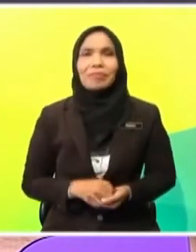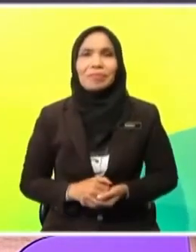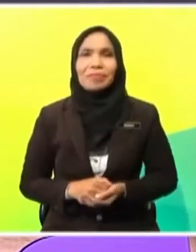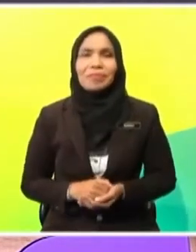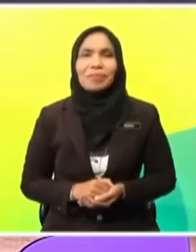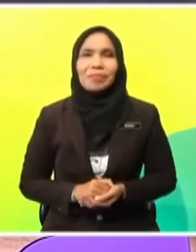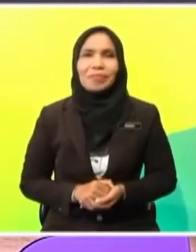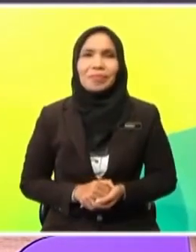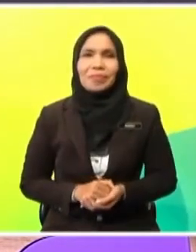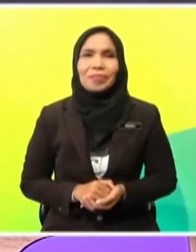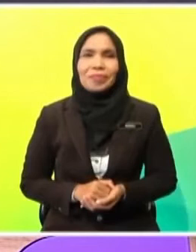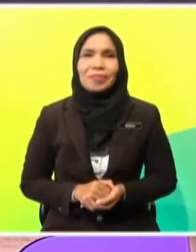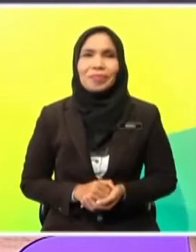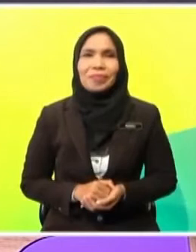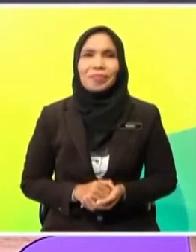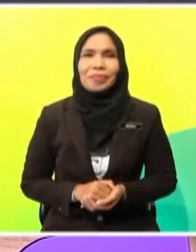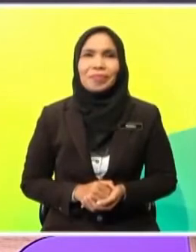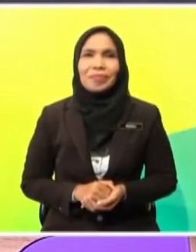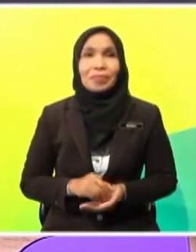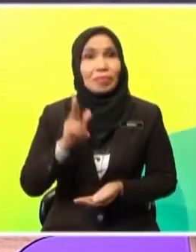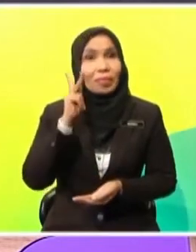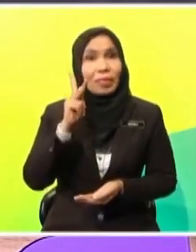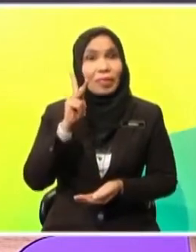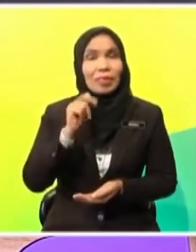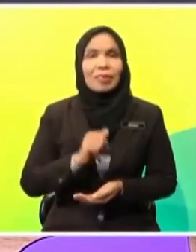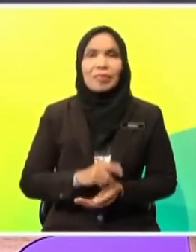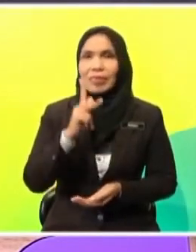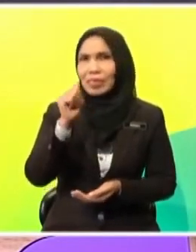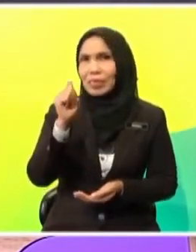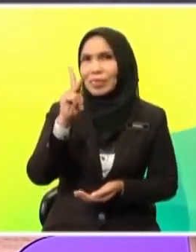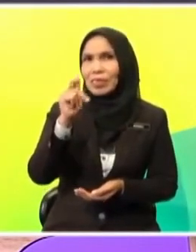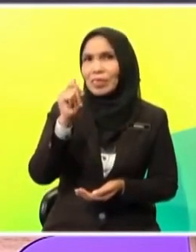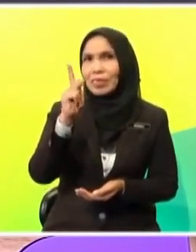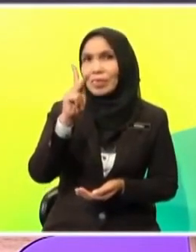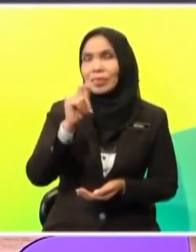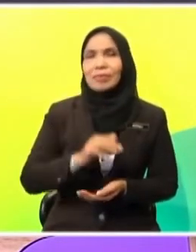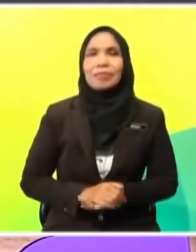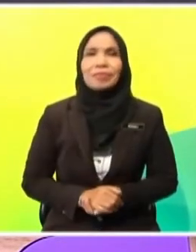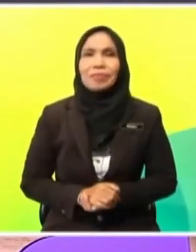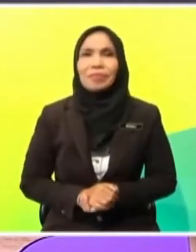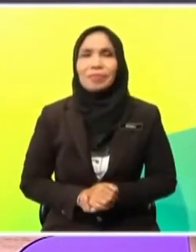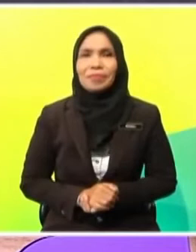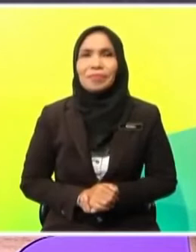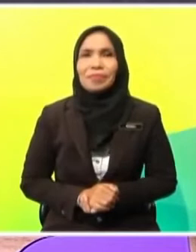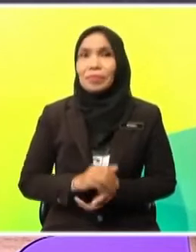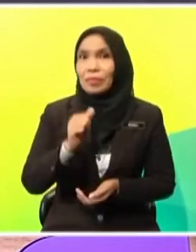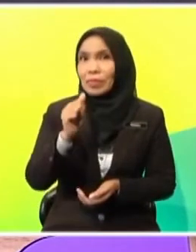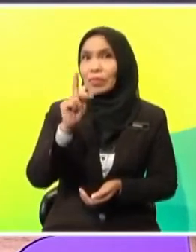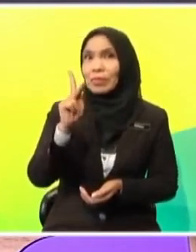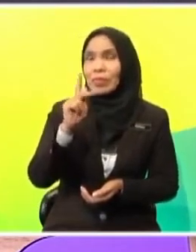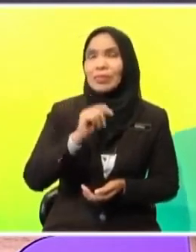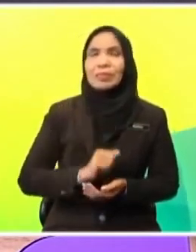Fate tertutupnya Kakak dengan mengambil poor ufyh dan c-nya